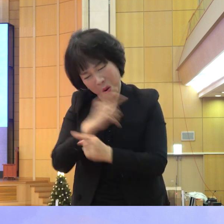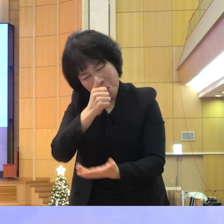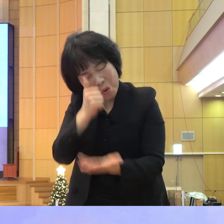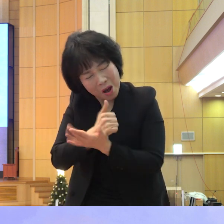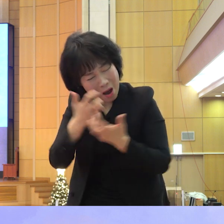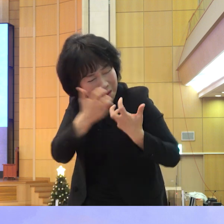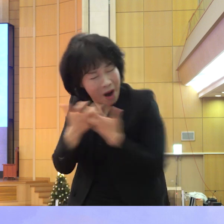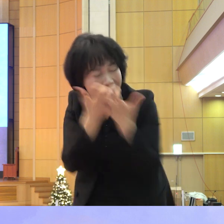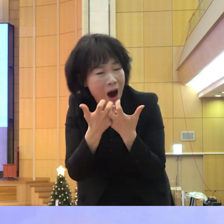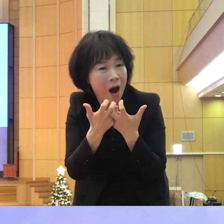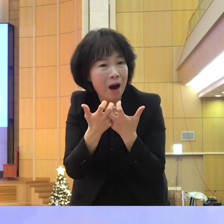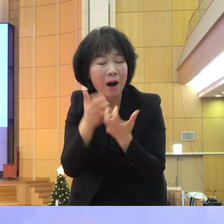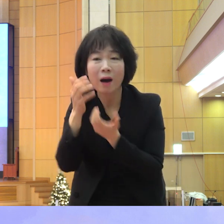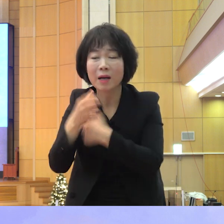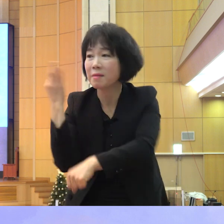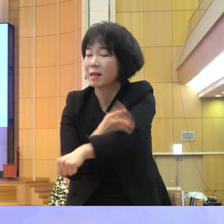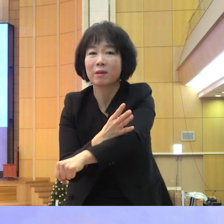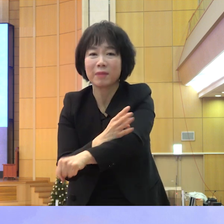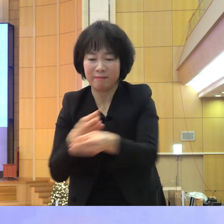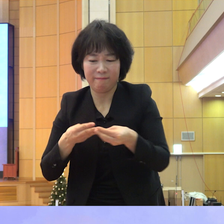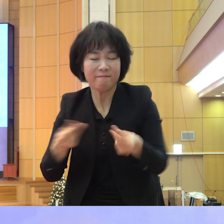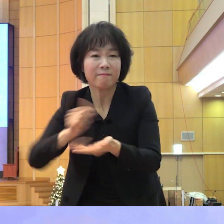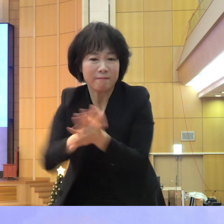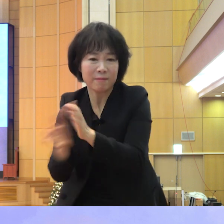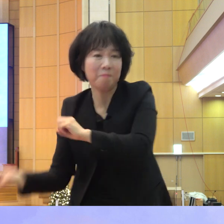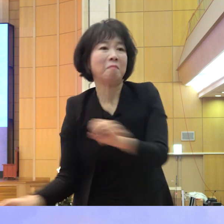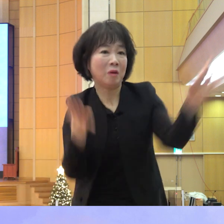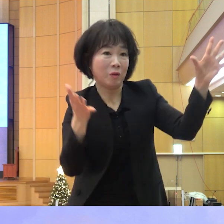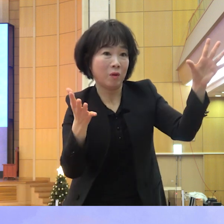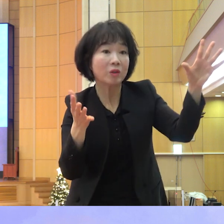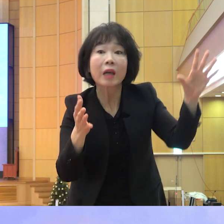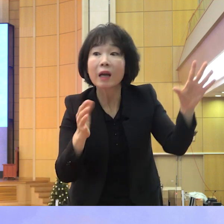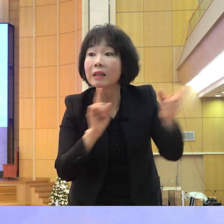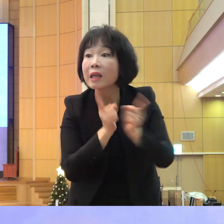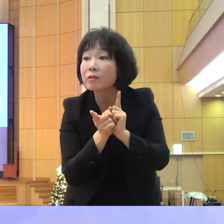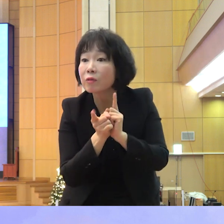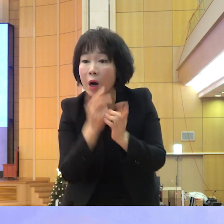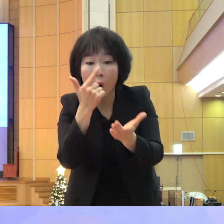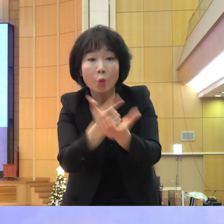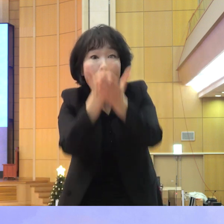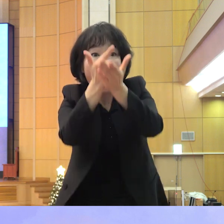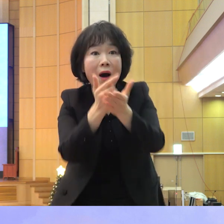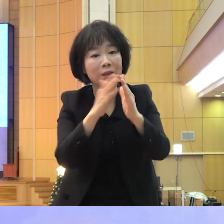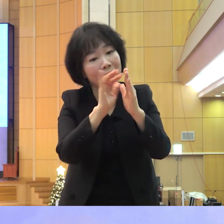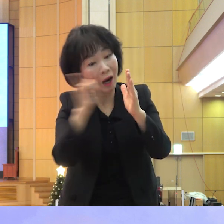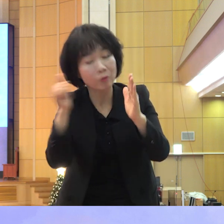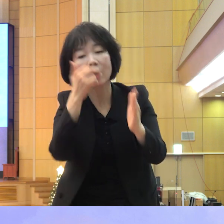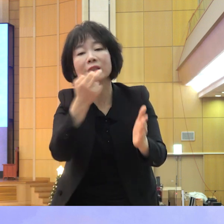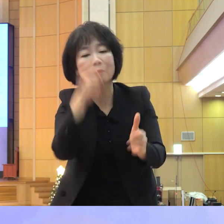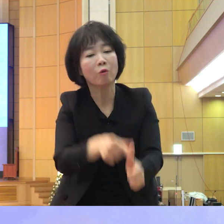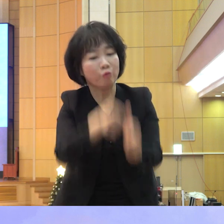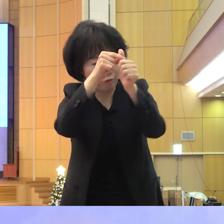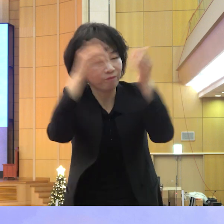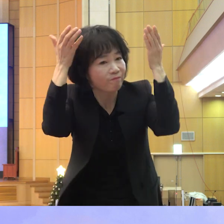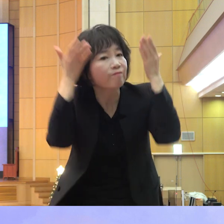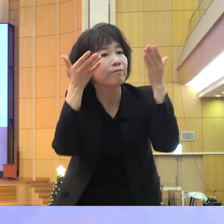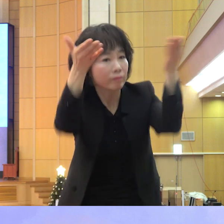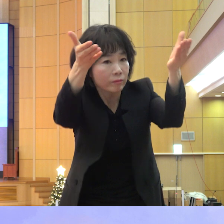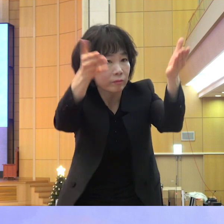노아의 한 가족만 살렸어. 그래서 의로운 노아의 가족으로부터 다시 시작하는